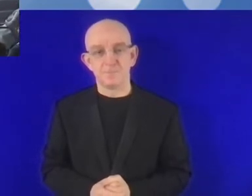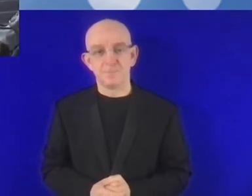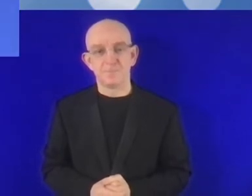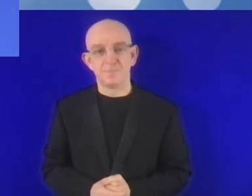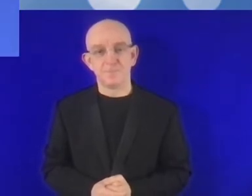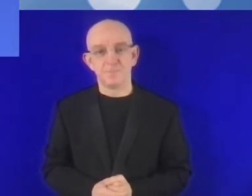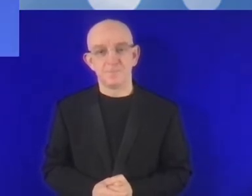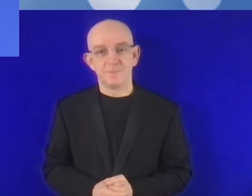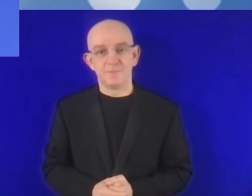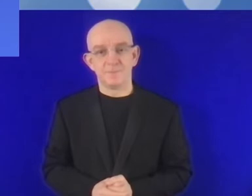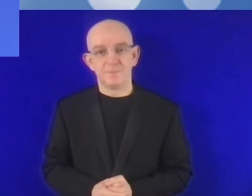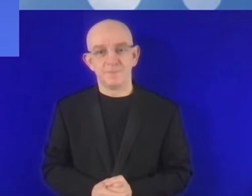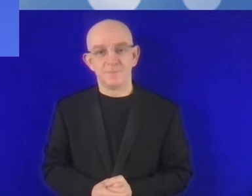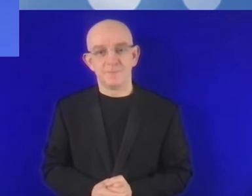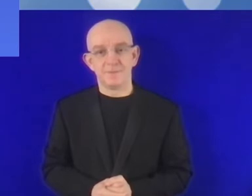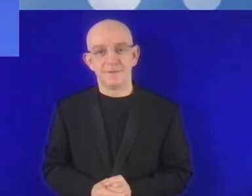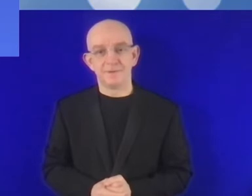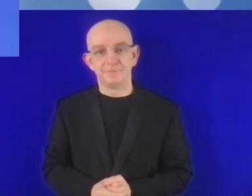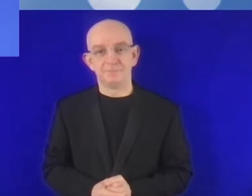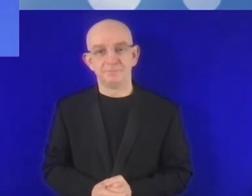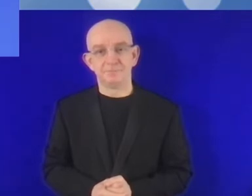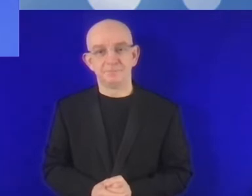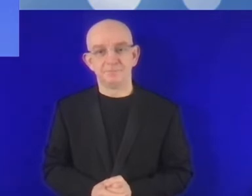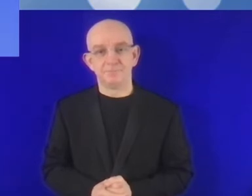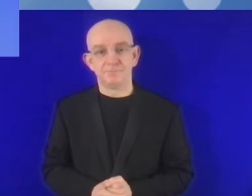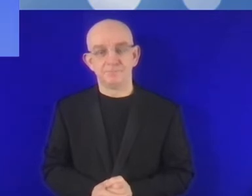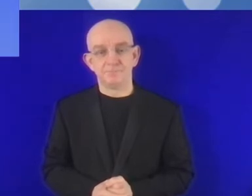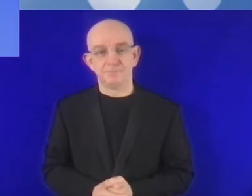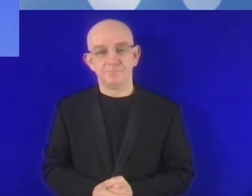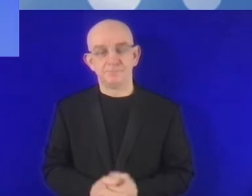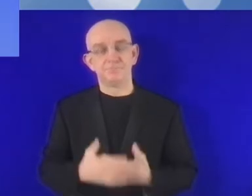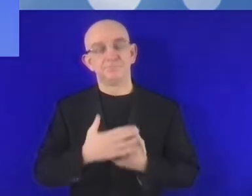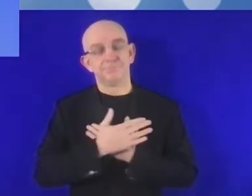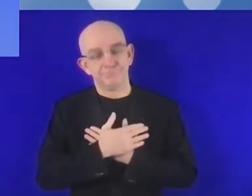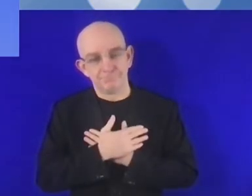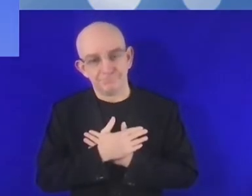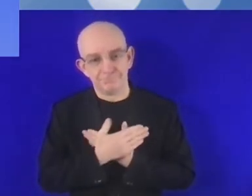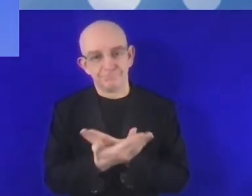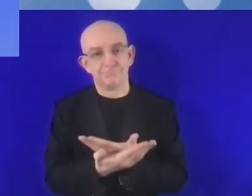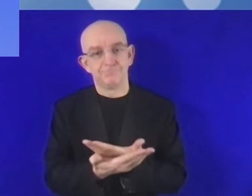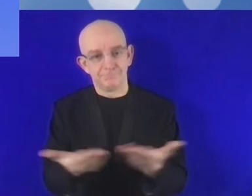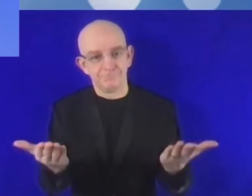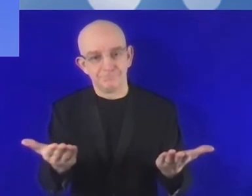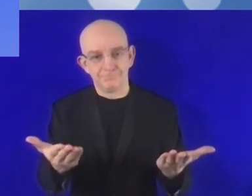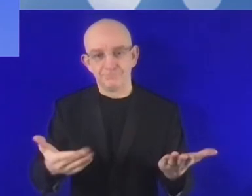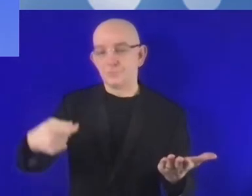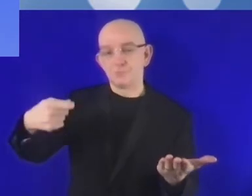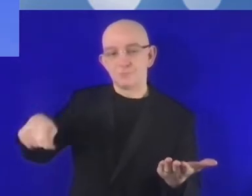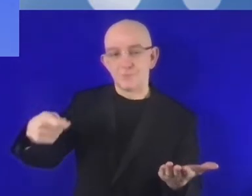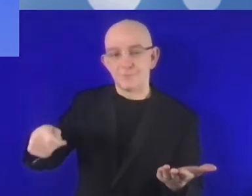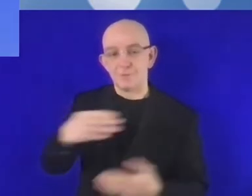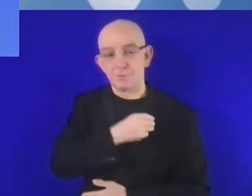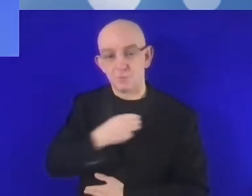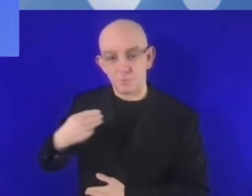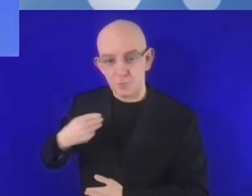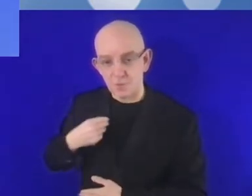Your Excellency Mr. Duda, President of Poland, Your Excellency Mr. Morawiecki, Prime Minister of